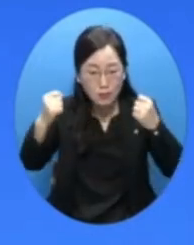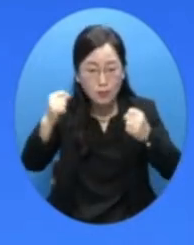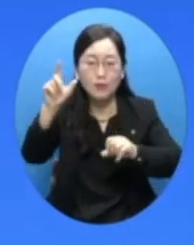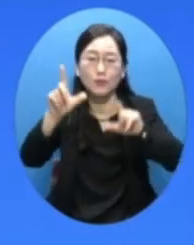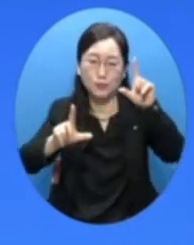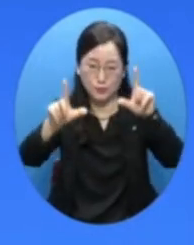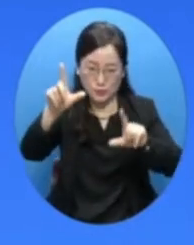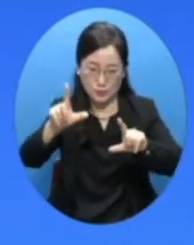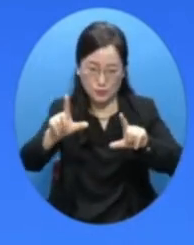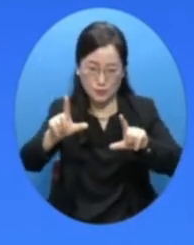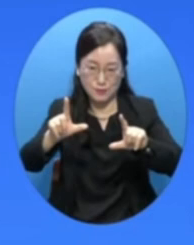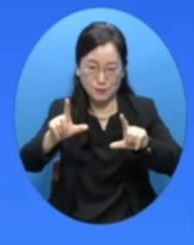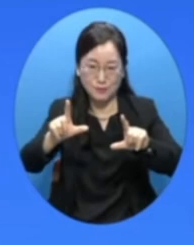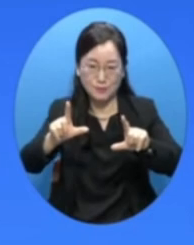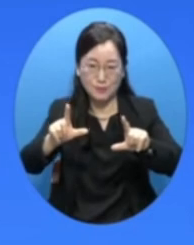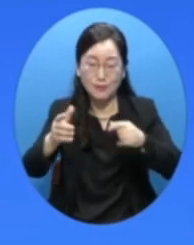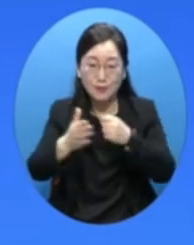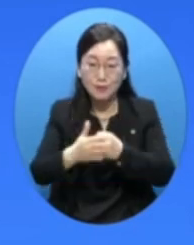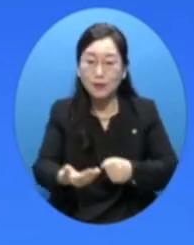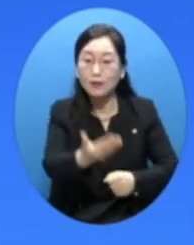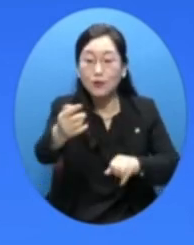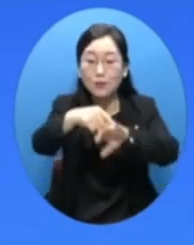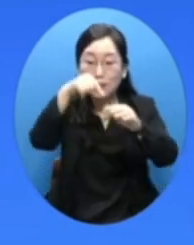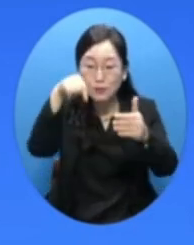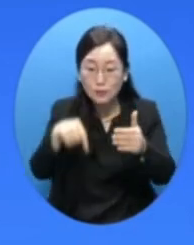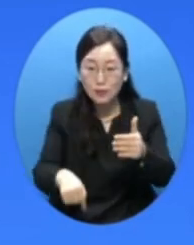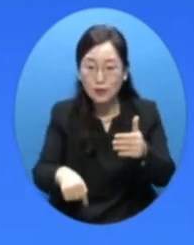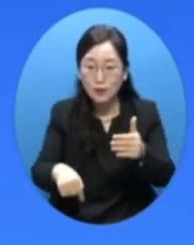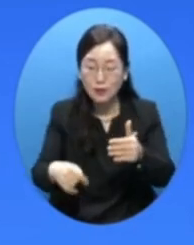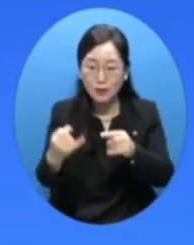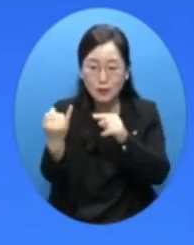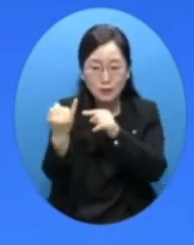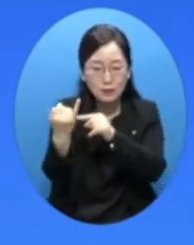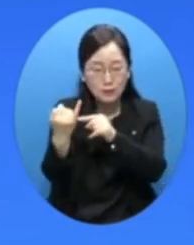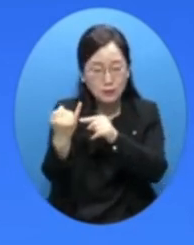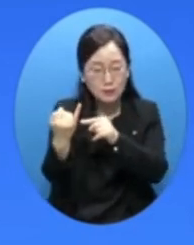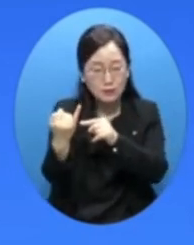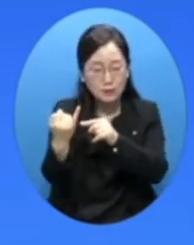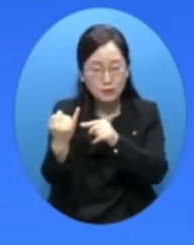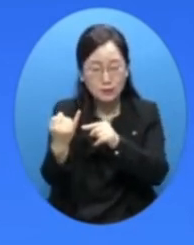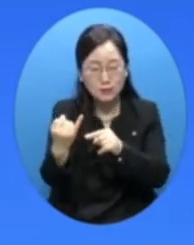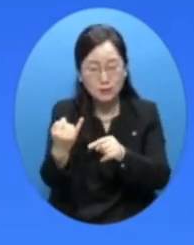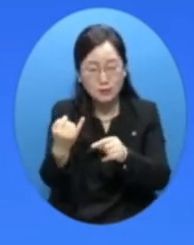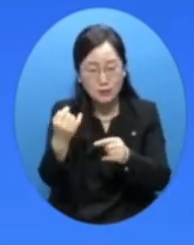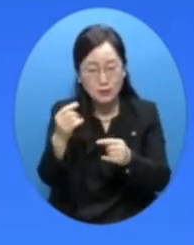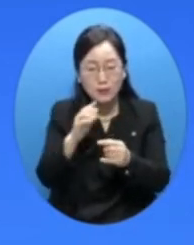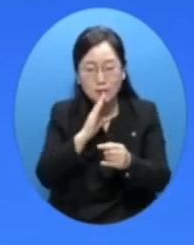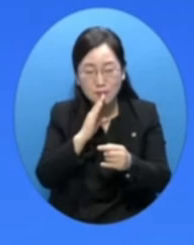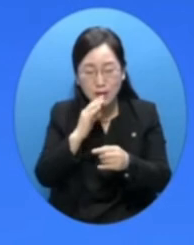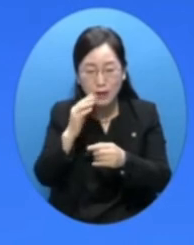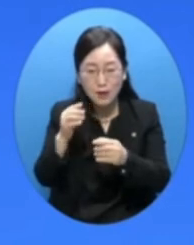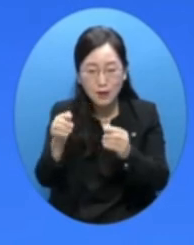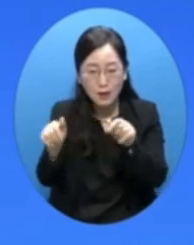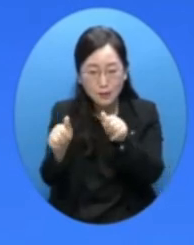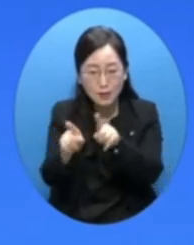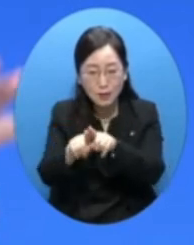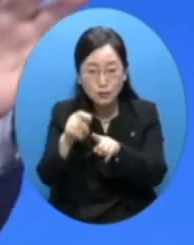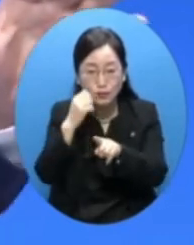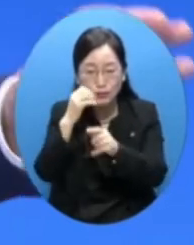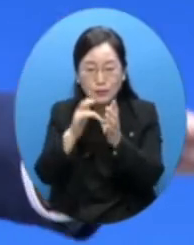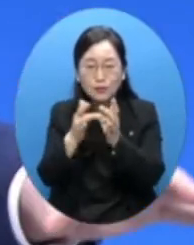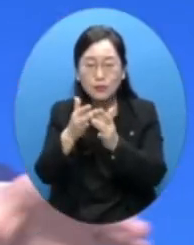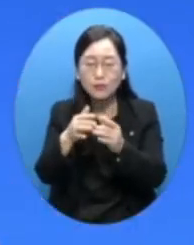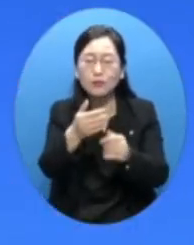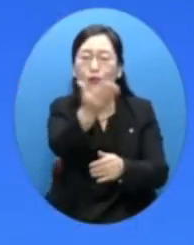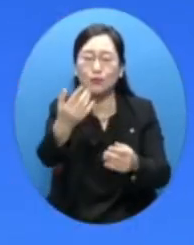이 자리에 앉아있을 것입니다. 여러분 마음속에 그 김혜영 선교사와 함께한 주님이 함께하고 계십니다. 믿음으로 일어나십시오. 어떤